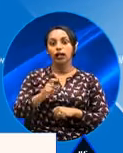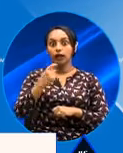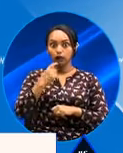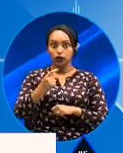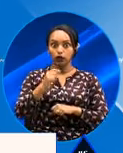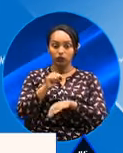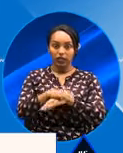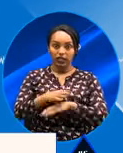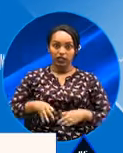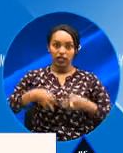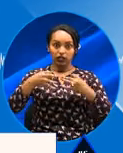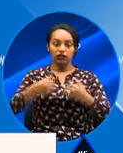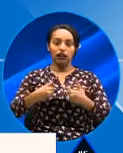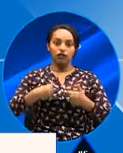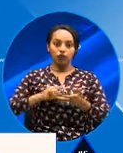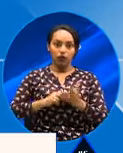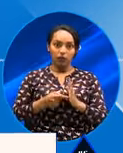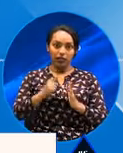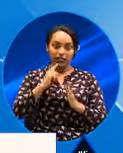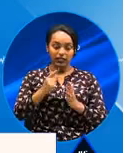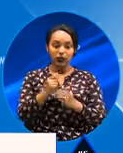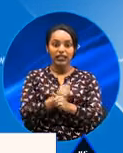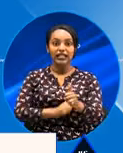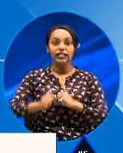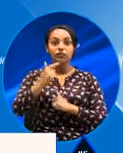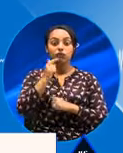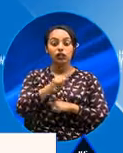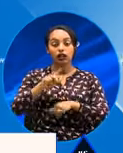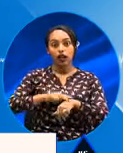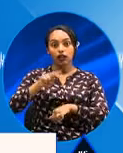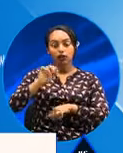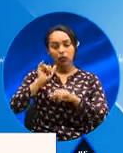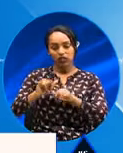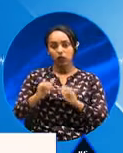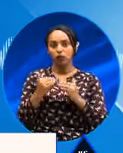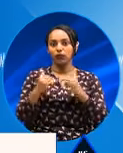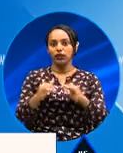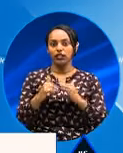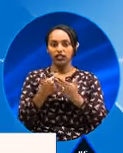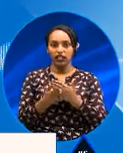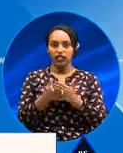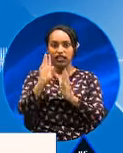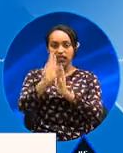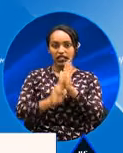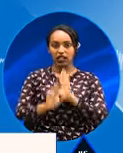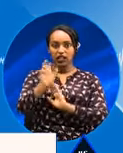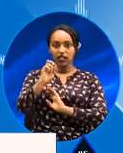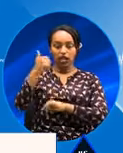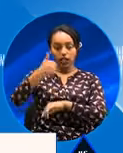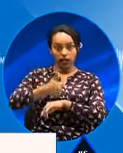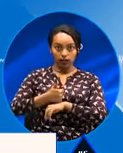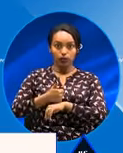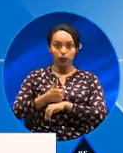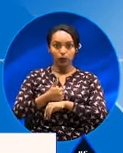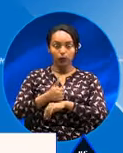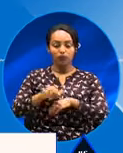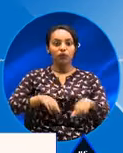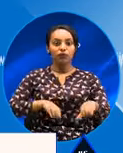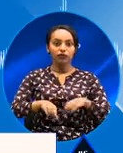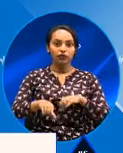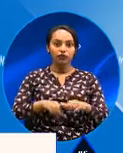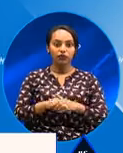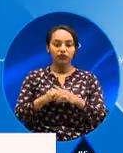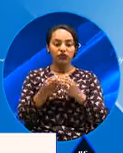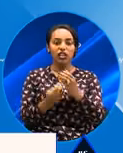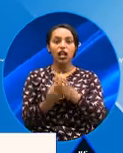ይገባል ሲሉ መልእክታቸውን አስተላልፈዋል ማለት ነው። ቀደም ሲልም እንዳነሳሁት በዛው ልክ ይሄ የሰኔ 30 ቀጠሮ